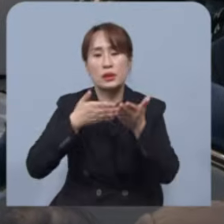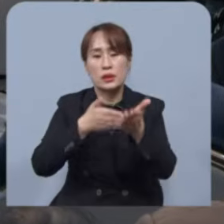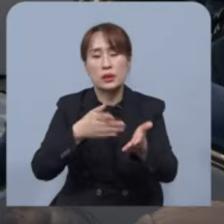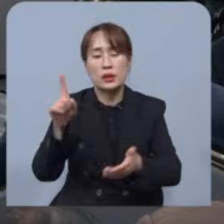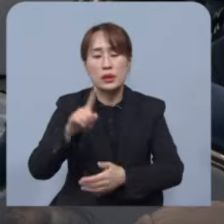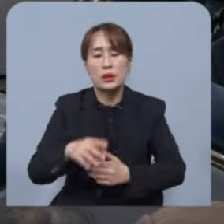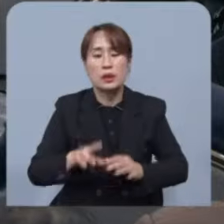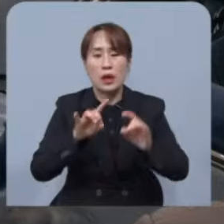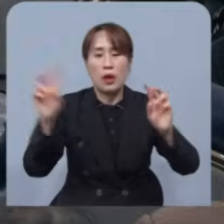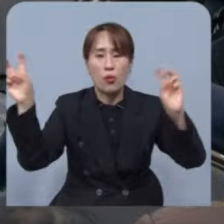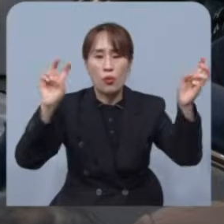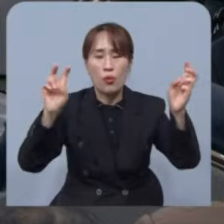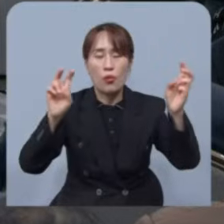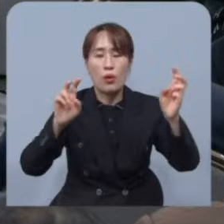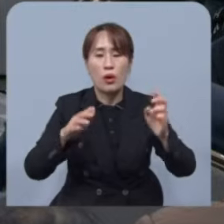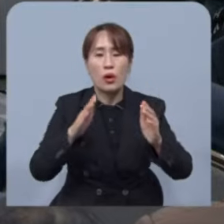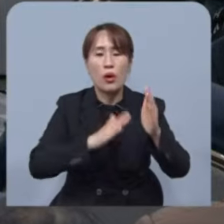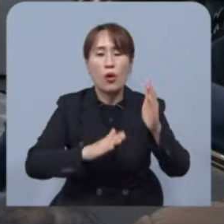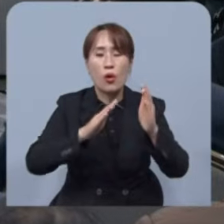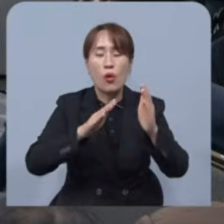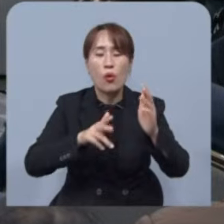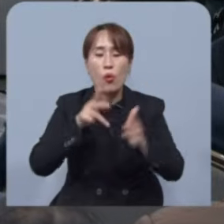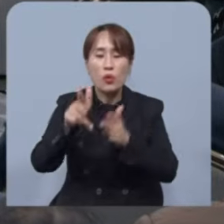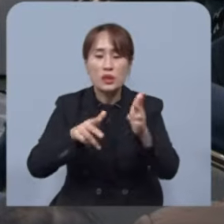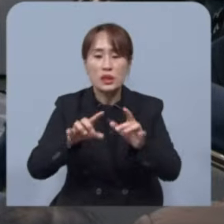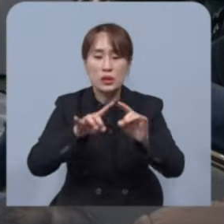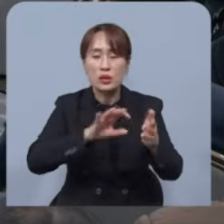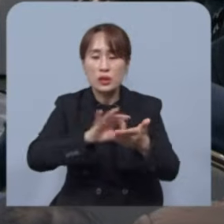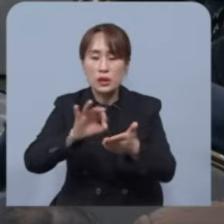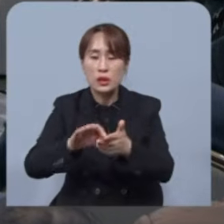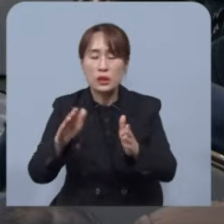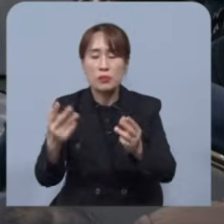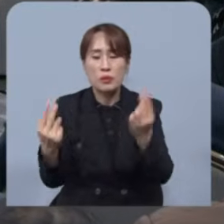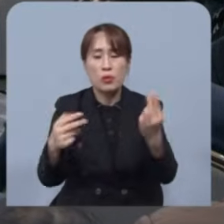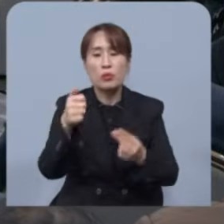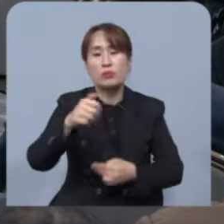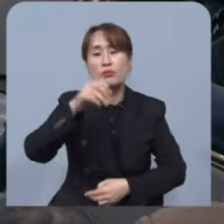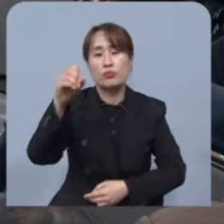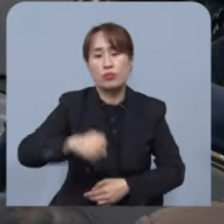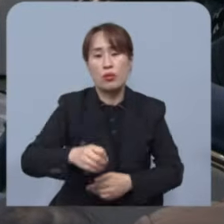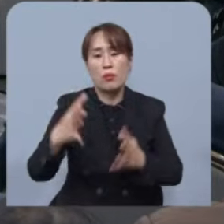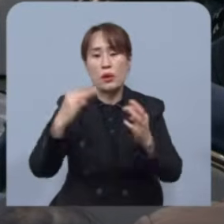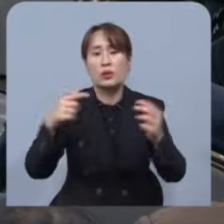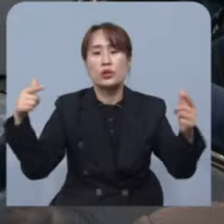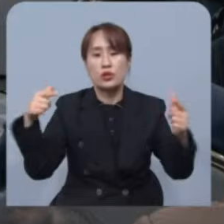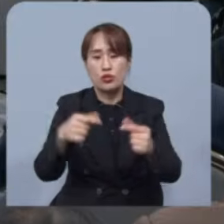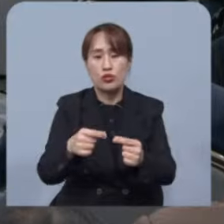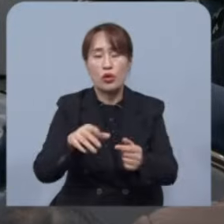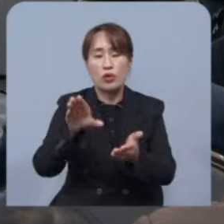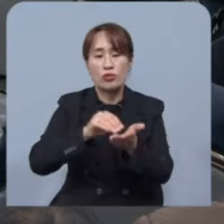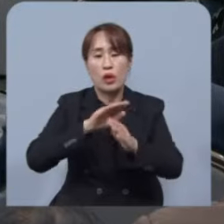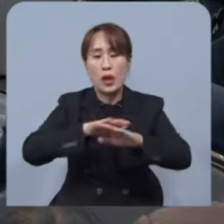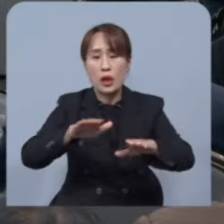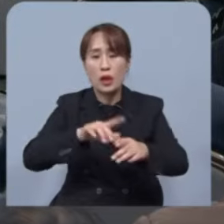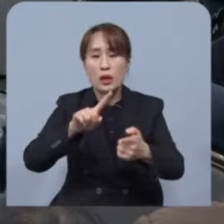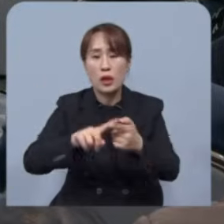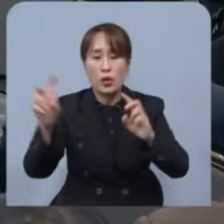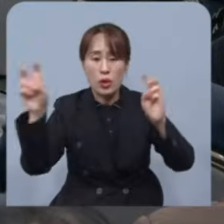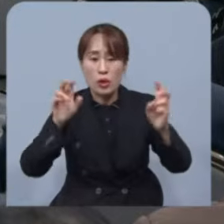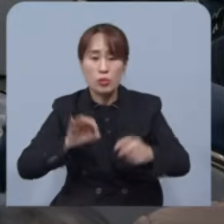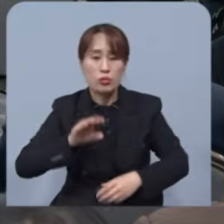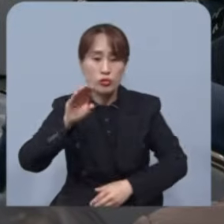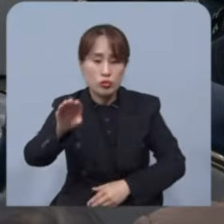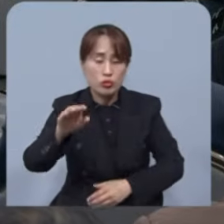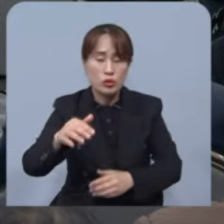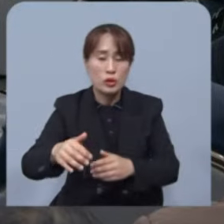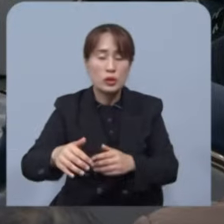제안은 각 기업의 공정별 전력 소모량을 기존 대비 50% 이상 대폭 줄이는 과제에 대해서는 기업이 투자할 수